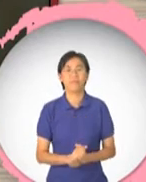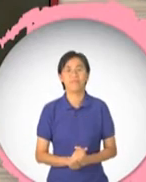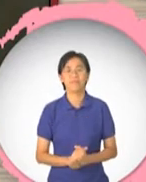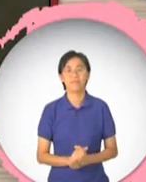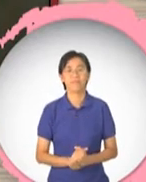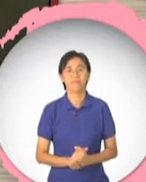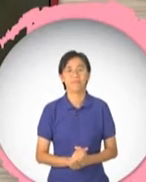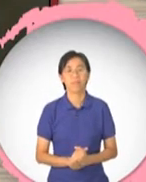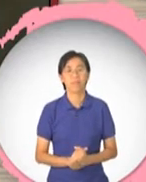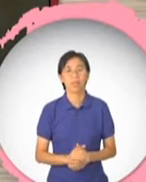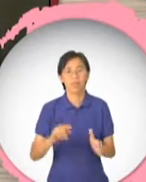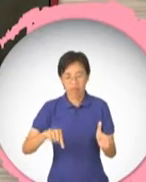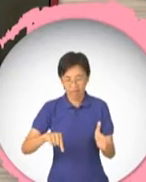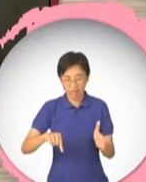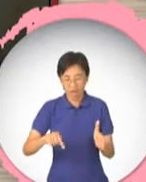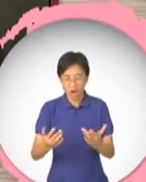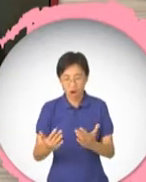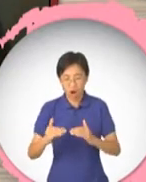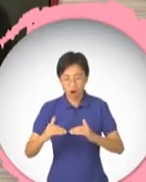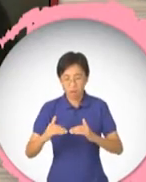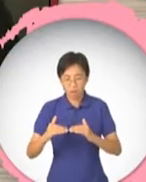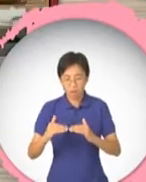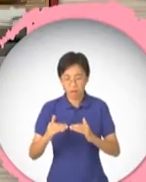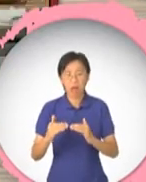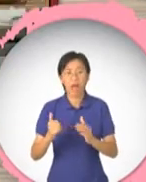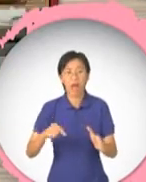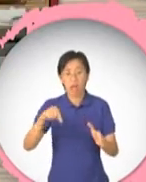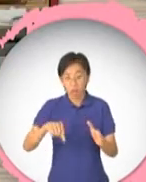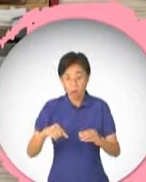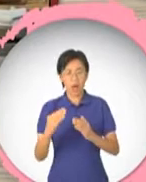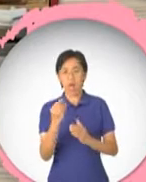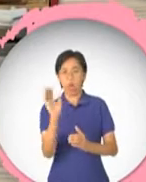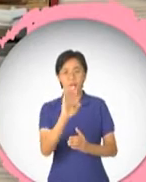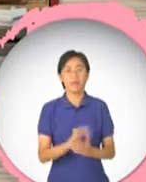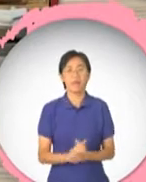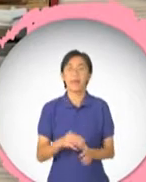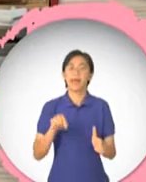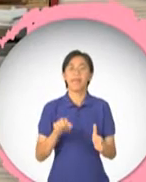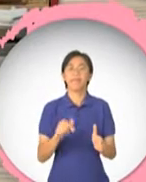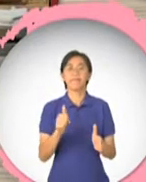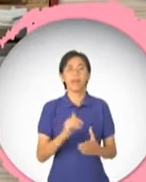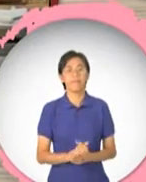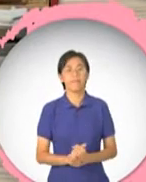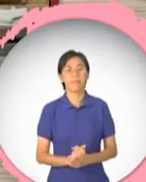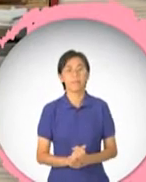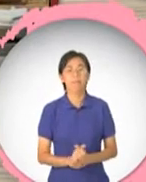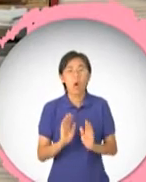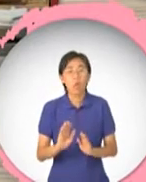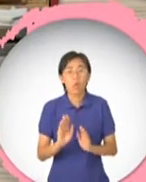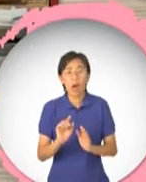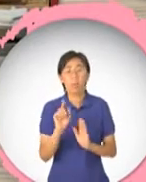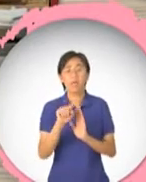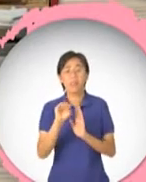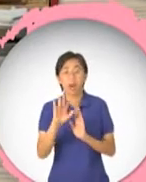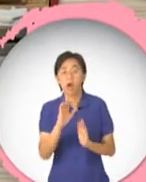มันจะค่อยๆคืนตัวแล้วก็มีลายนิ้วมือ เราแสดงว่าเรายังหมักไม่ได้ที่ แสดงว่านี้ได้ที่ยังค่ะ ถ้าเราหมักขนมไม่ได้ที่เนี่ยฟองอากาศก็จะ